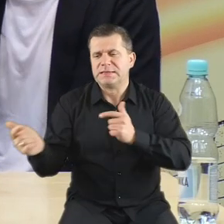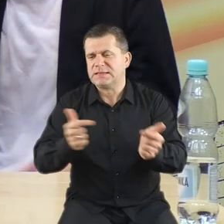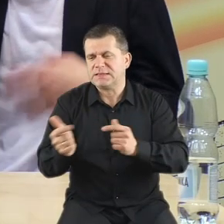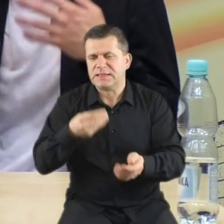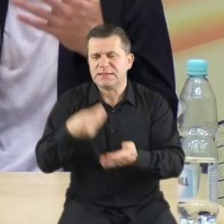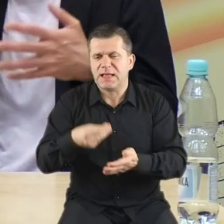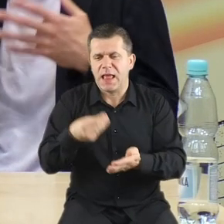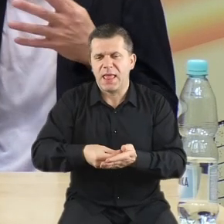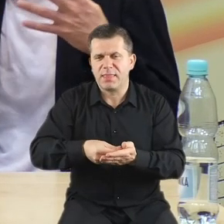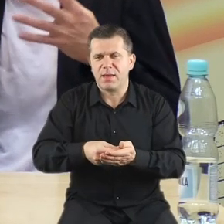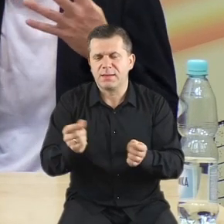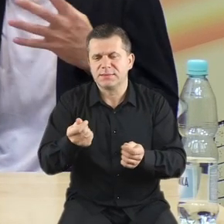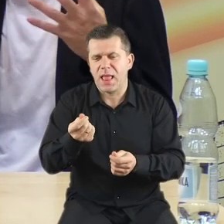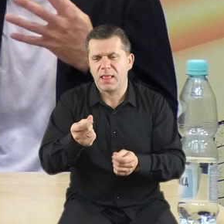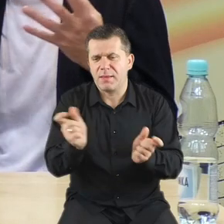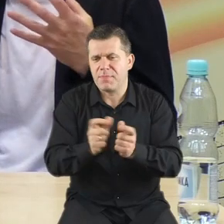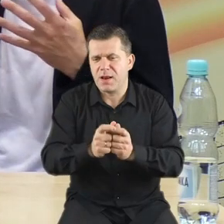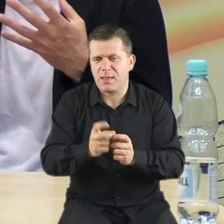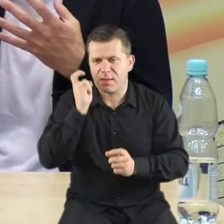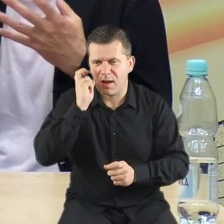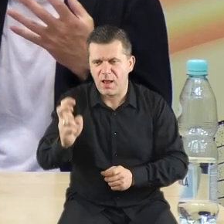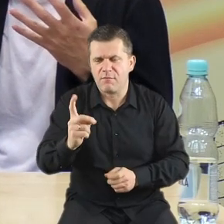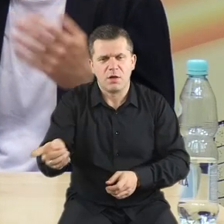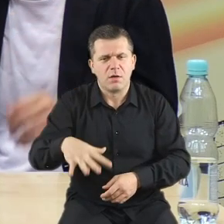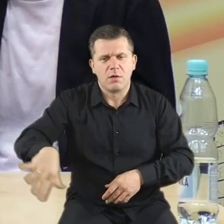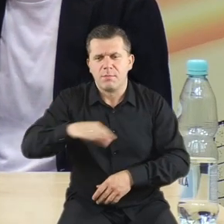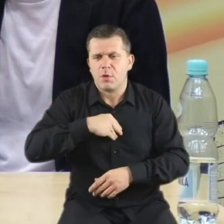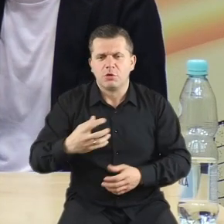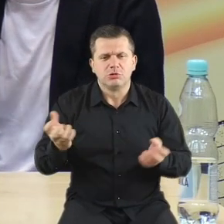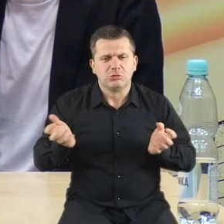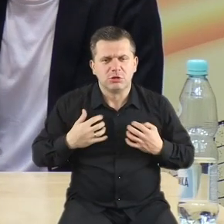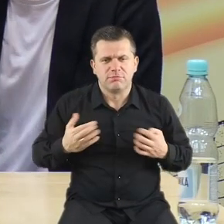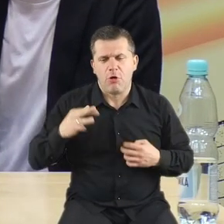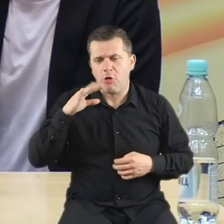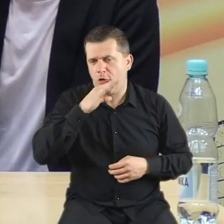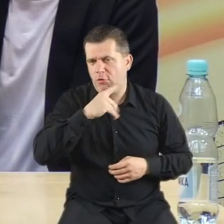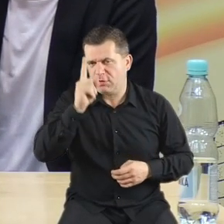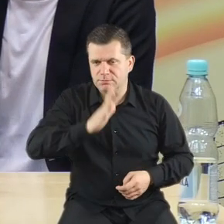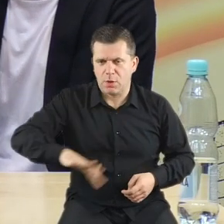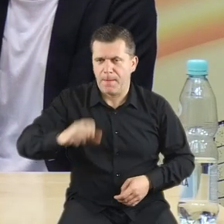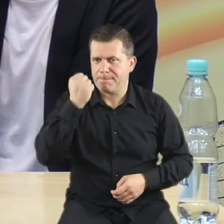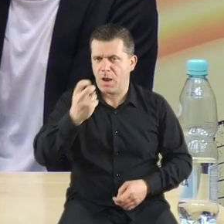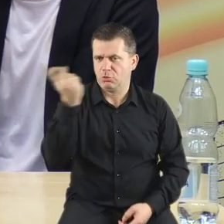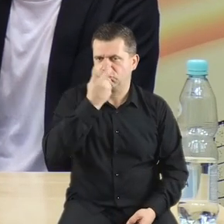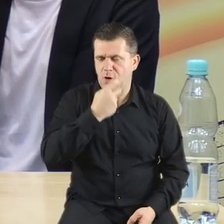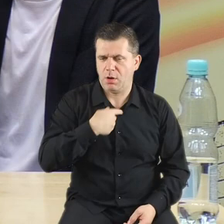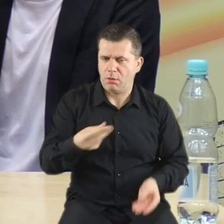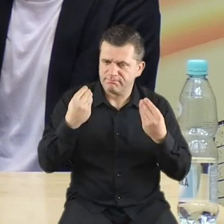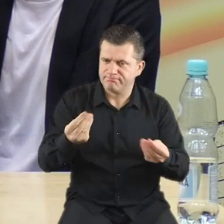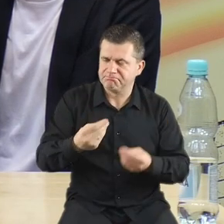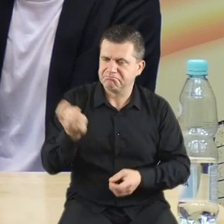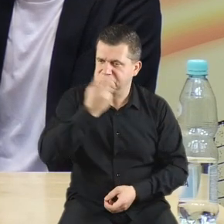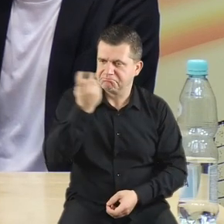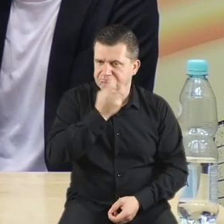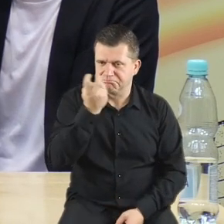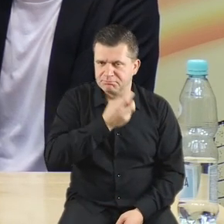tramwajowych. To była bardzo taka żywa, kolorowa społeczność i właściwie bardzo ciekawa. I to mnie też tak